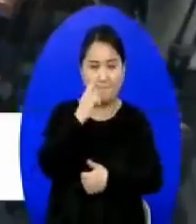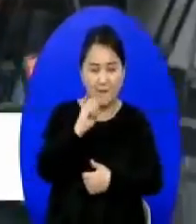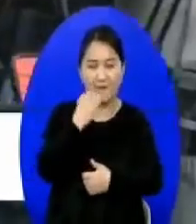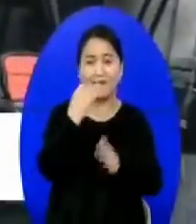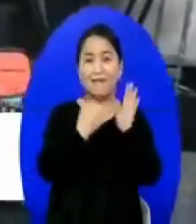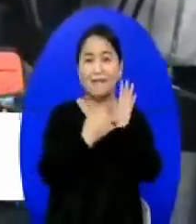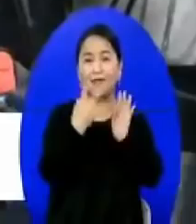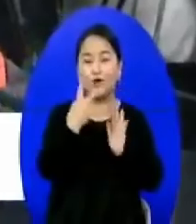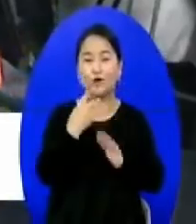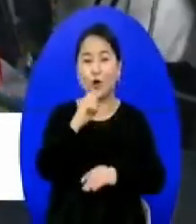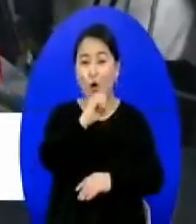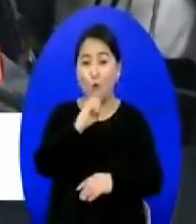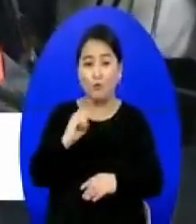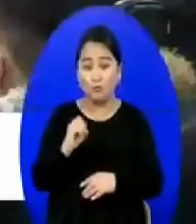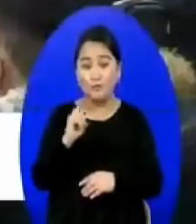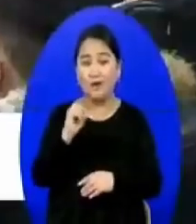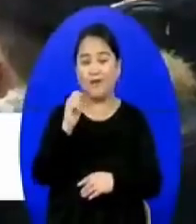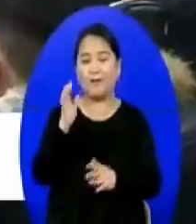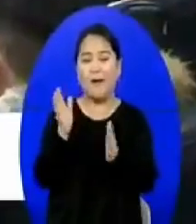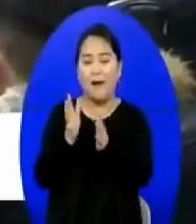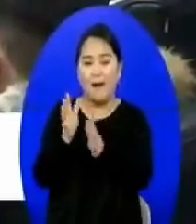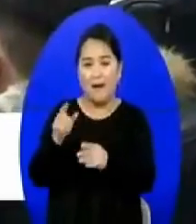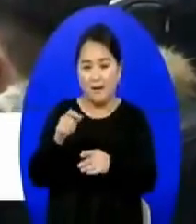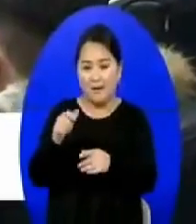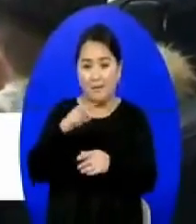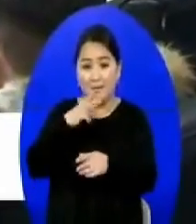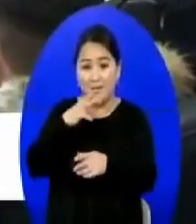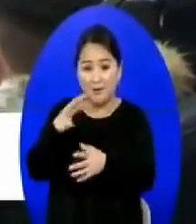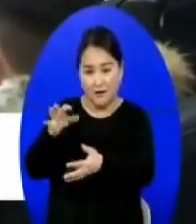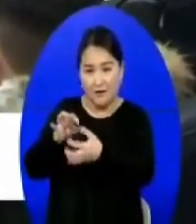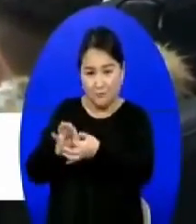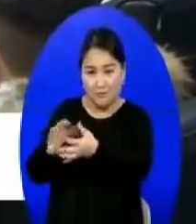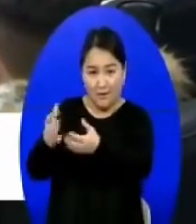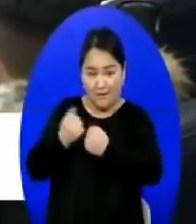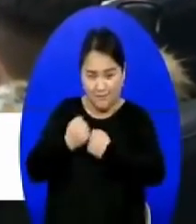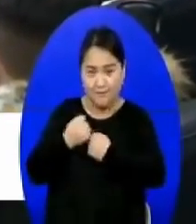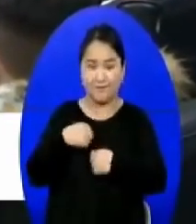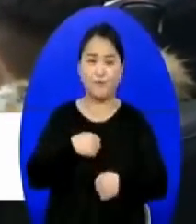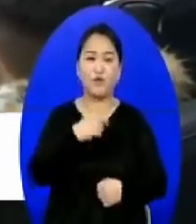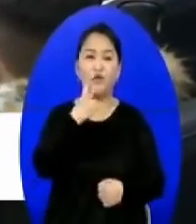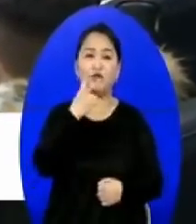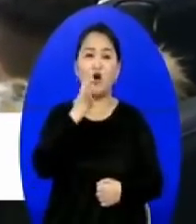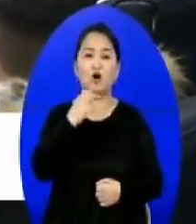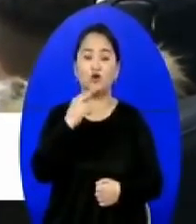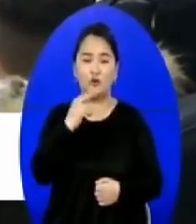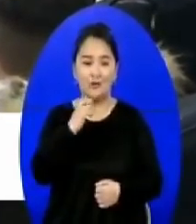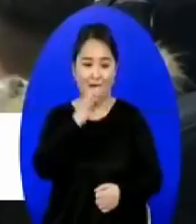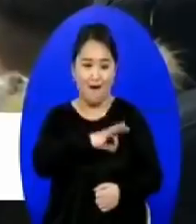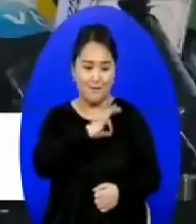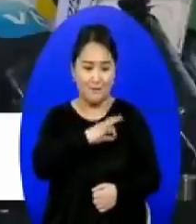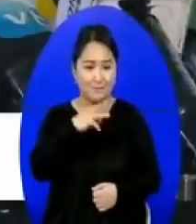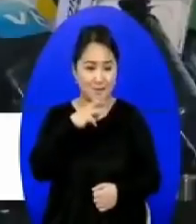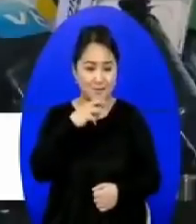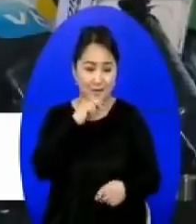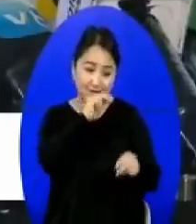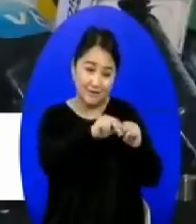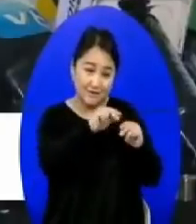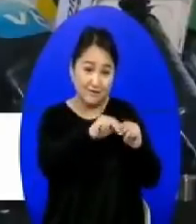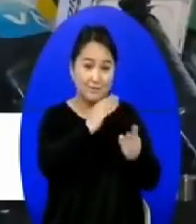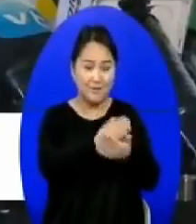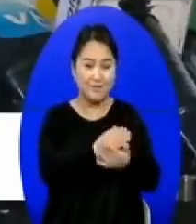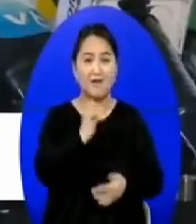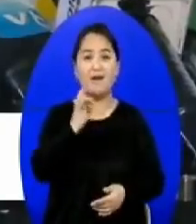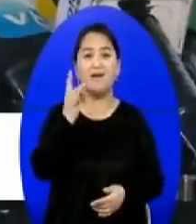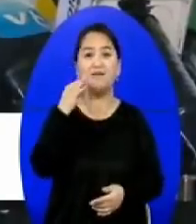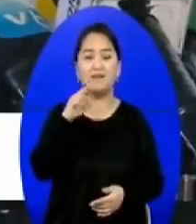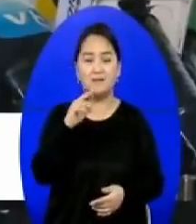авчээ. Системд нийт 80 мянган иргэн бүртгүүлж 63 мянган иргэн ноогдол ашгийн мэдээлэлээ шалгасан байна. Эрдэнэс таван толгой хувьцаат